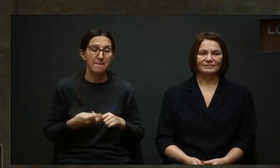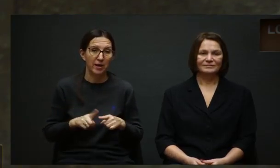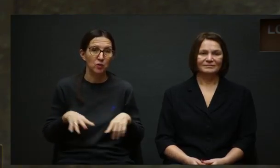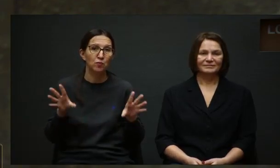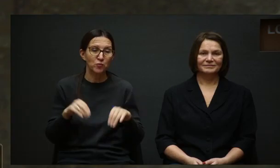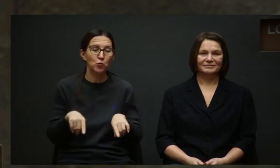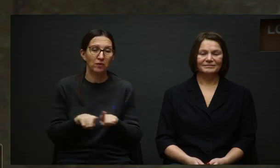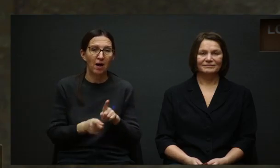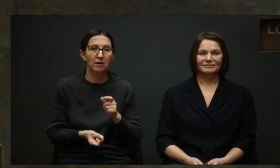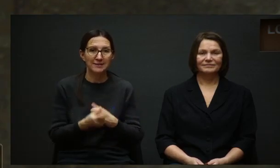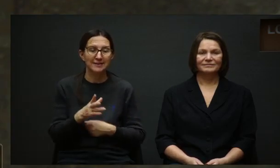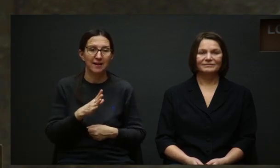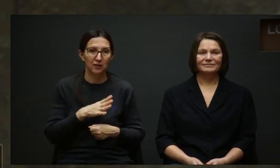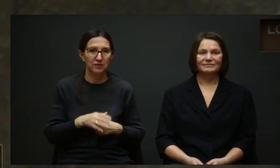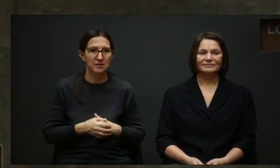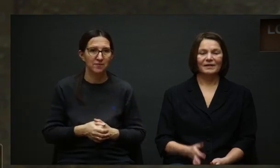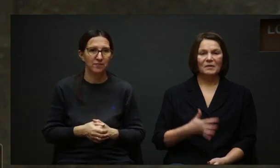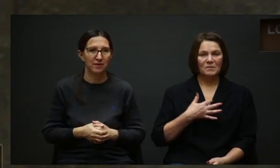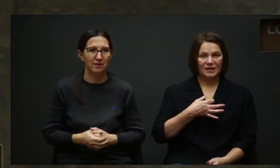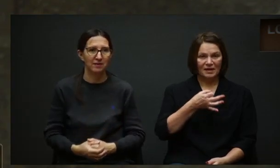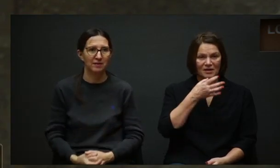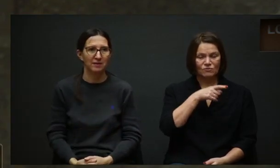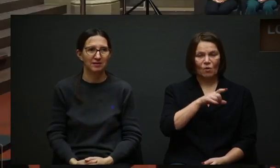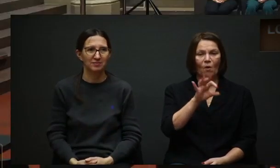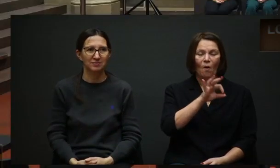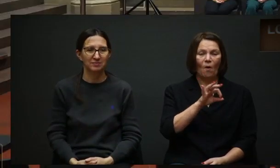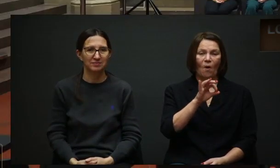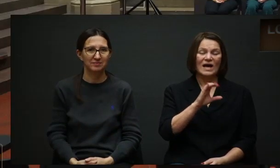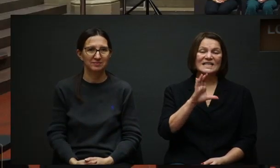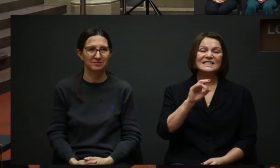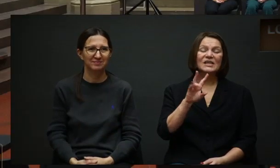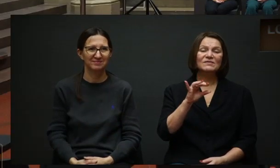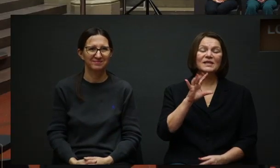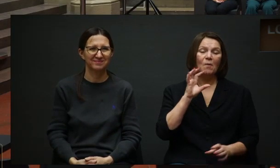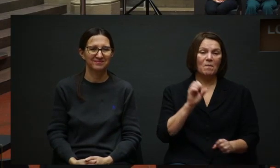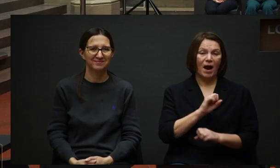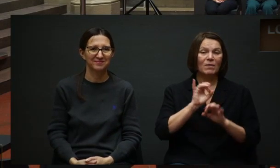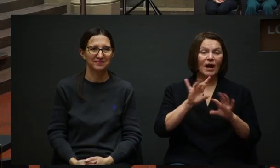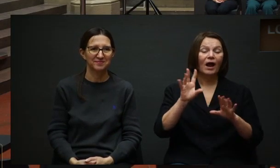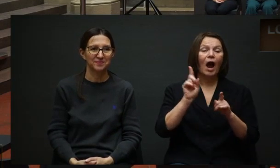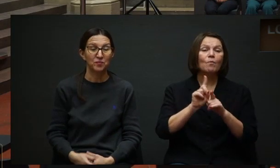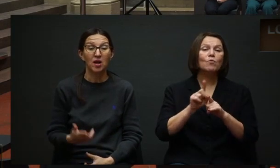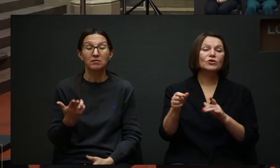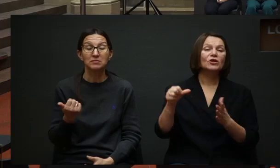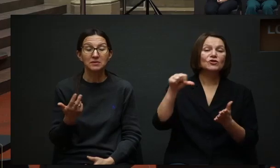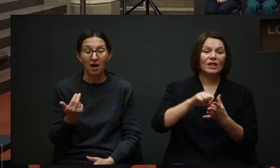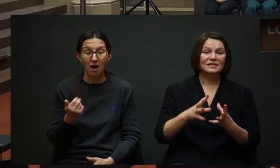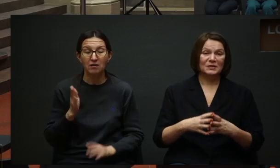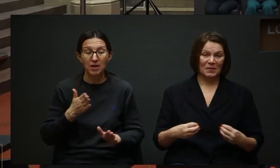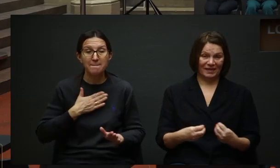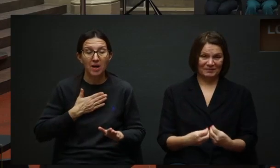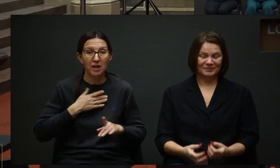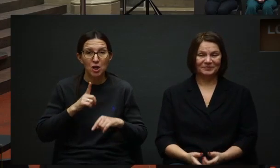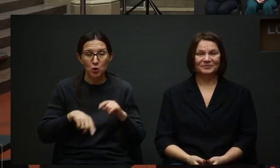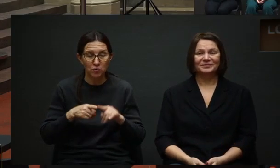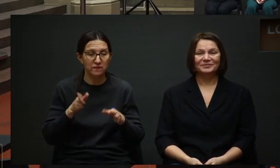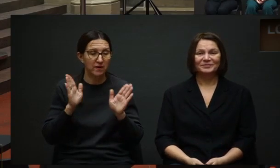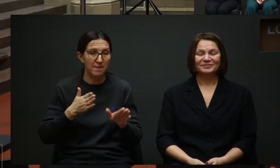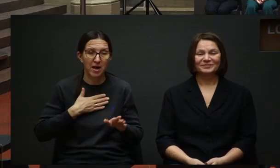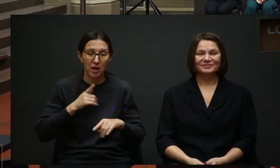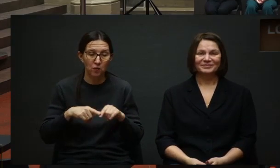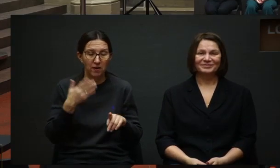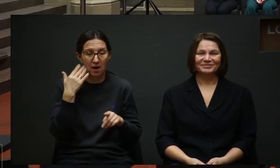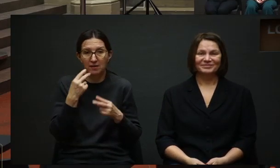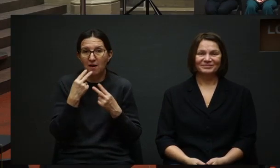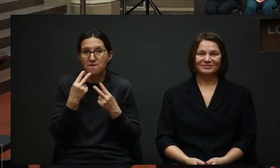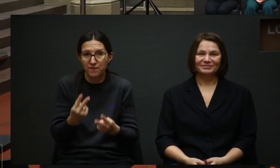все и складывалось. Мне нравится, что вы о скифских бабах как о членах семьи, как о родственниках говорите. Это практически мои родственники, да. Я когда их вижу,